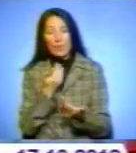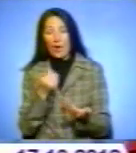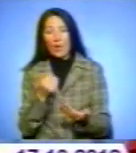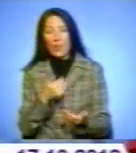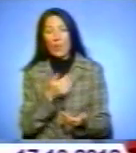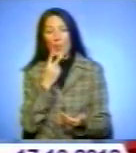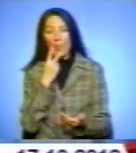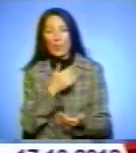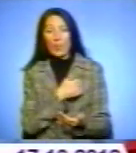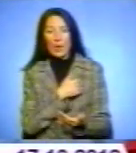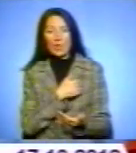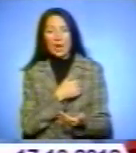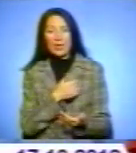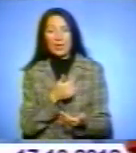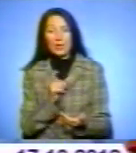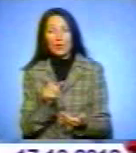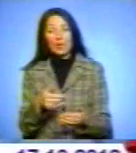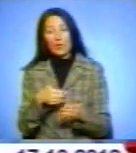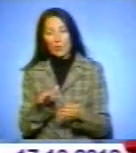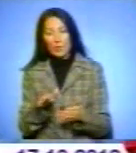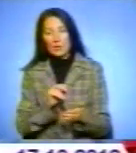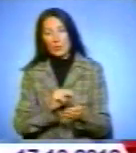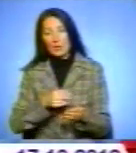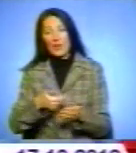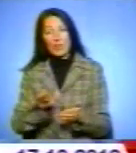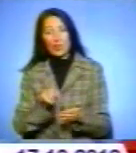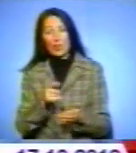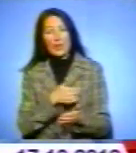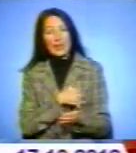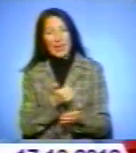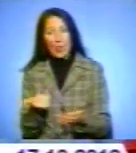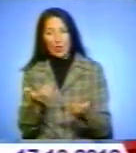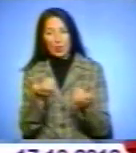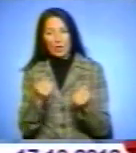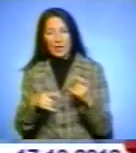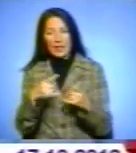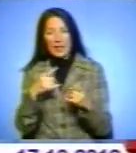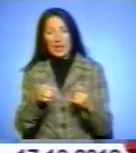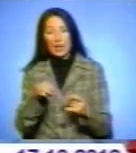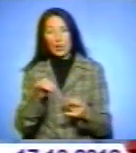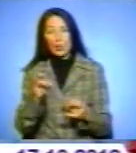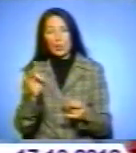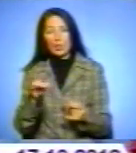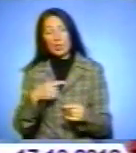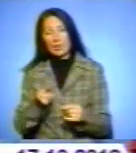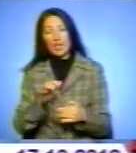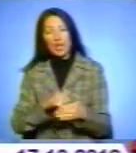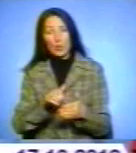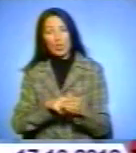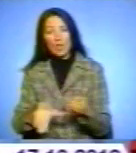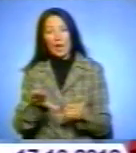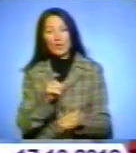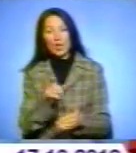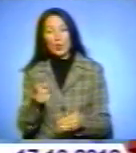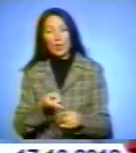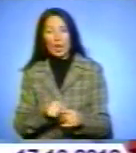то людина по добрій волі, вона писала відмову від того, що вона не хоче одержати телетюнер чи з певних інших своїх причин. А всі люди, які